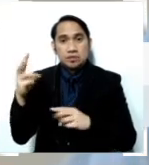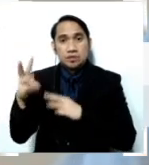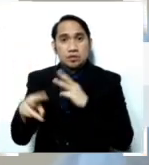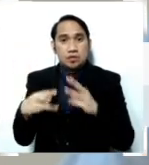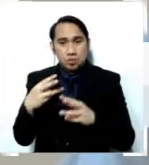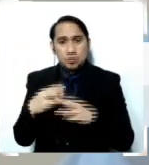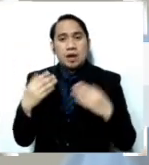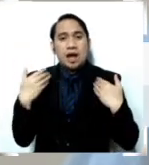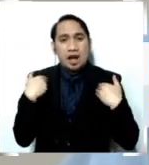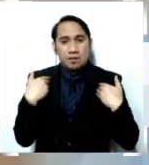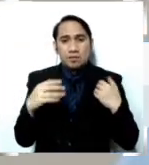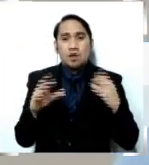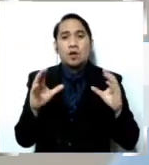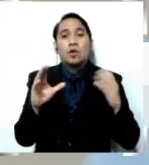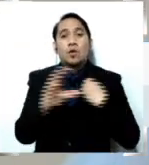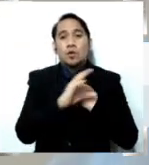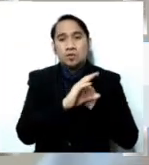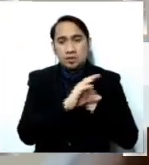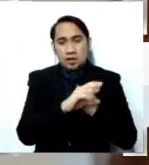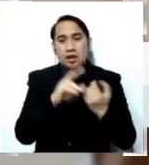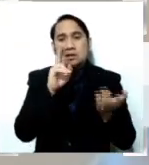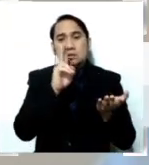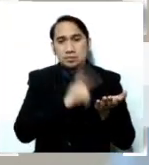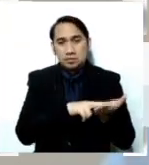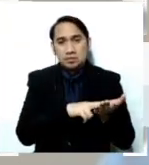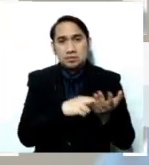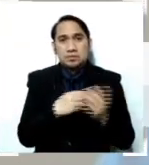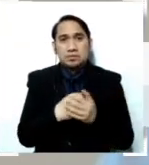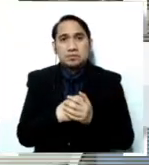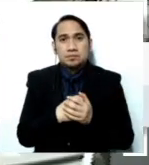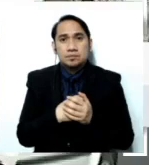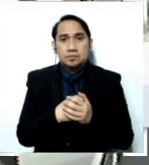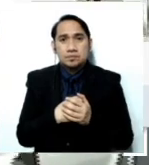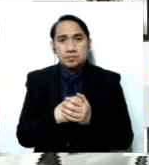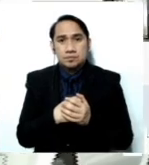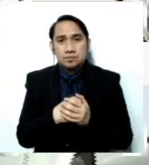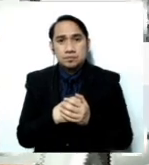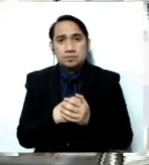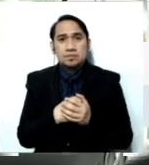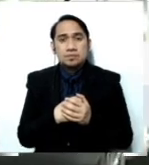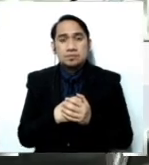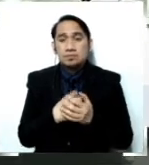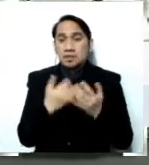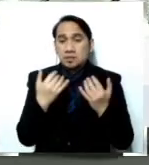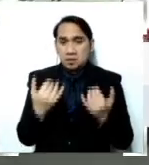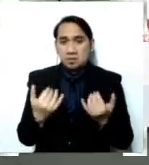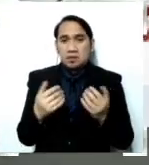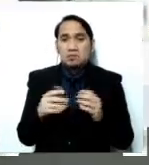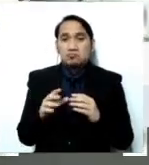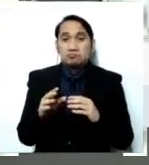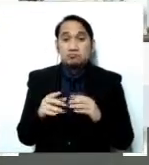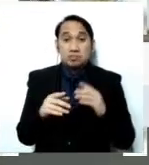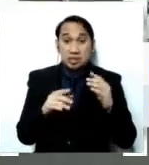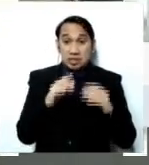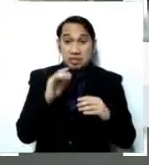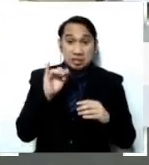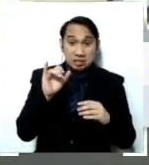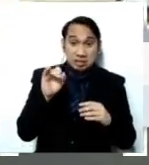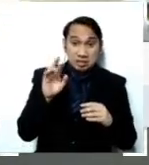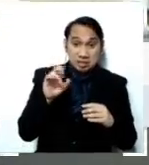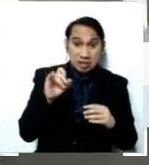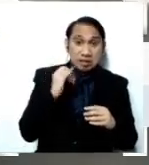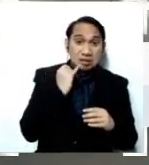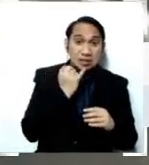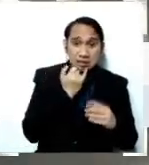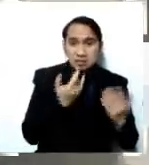have with Pfizer. Among all this package of issues that we discussed, halos back to normal sa Israel na ayon sa ambassador ng Israel